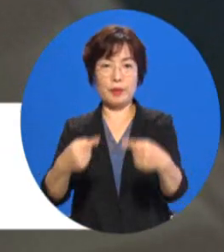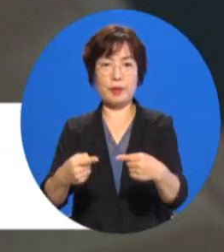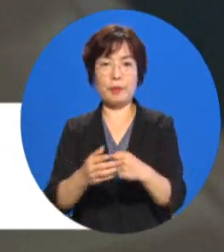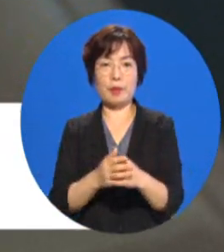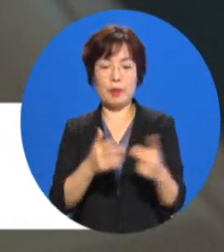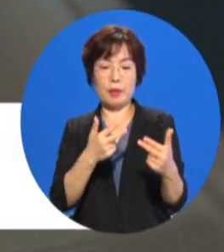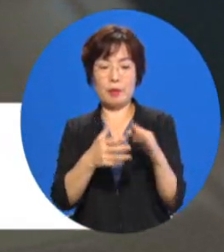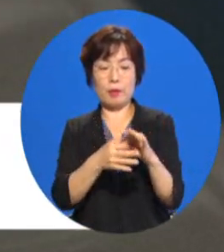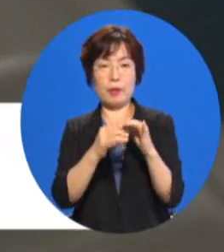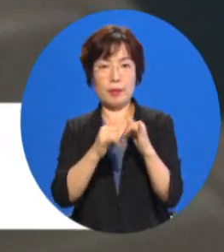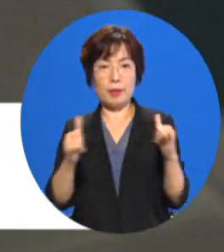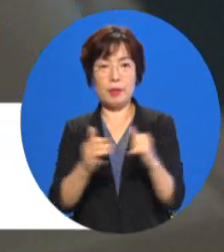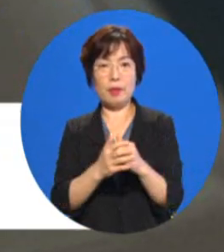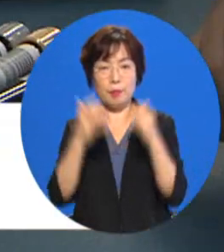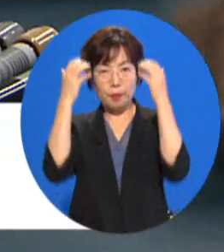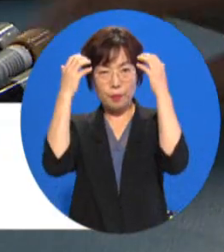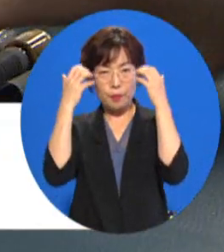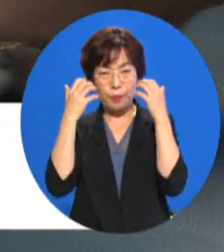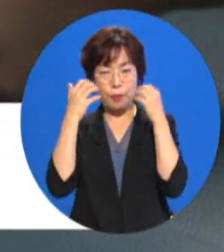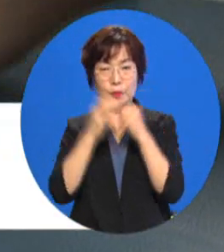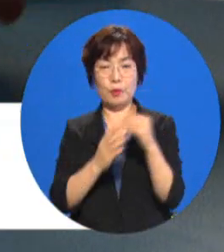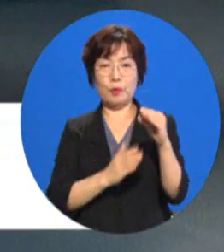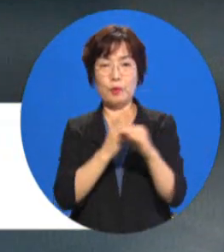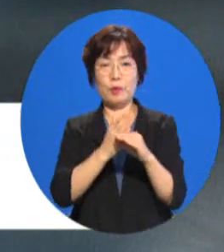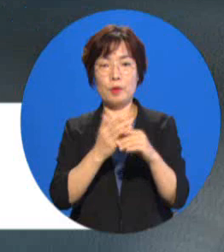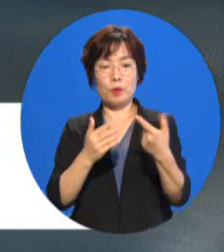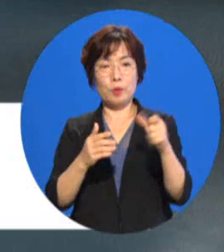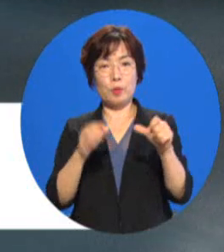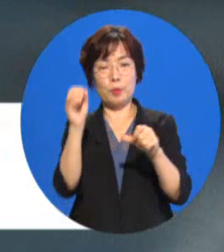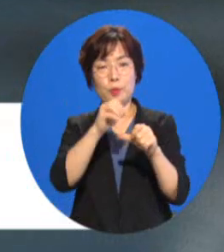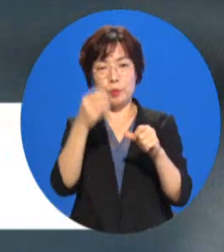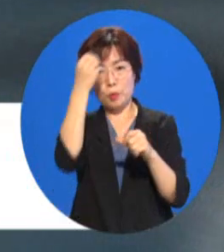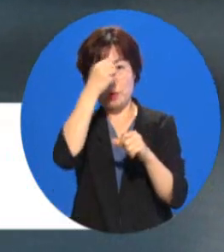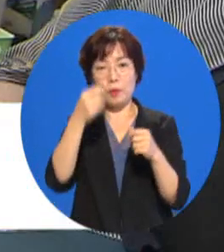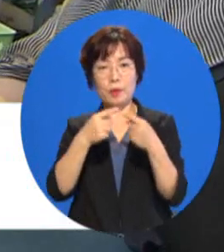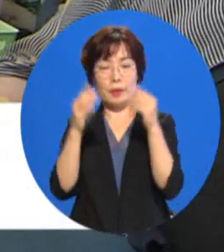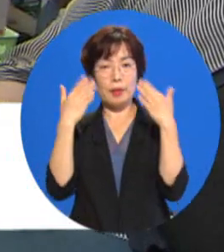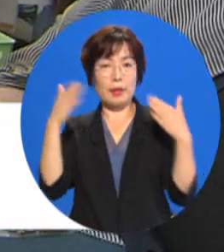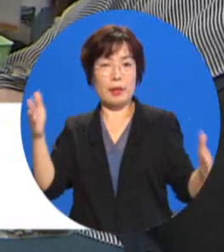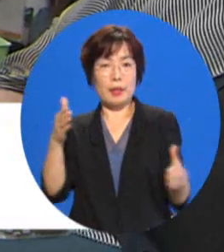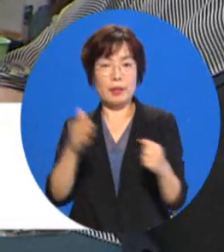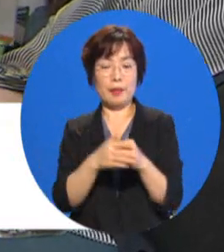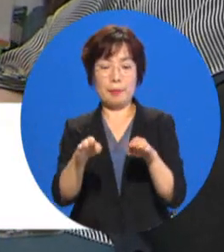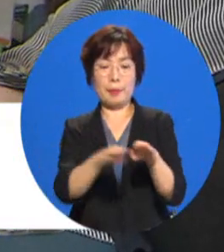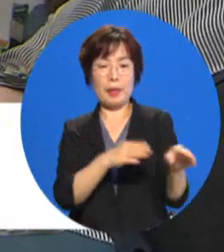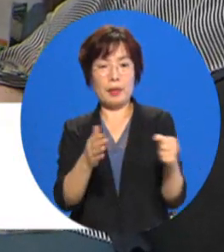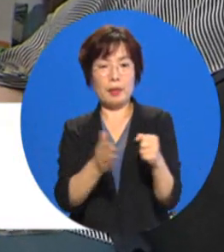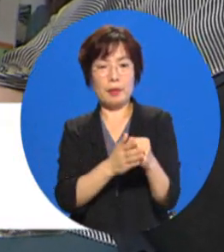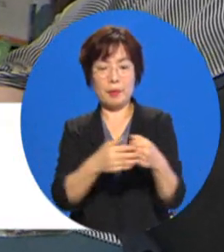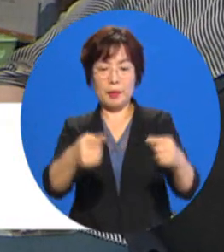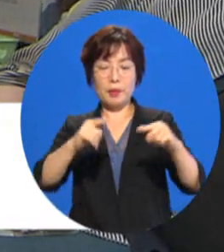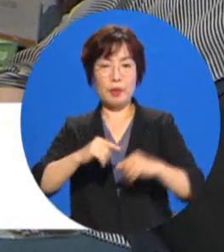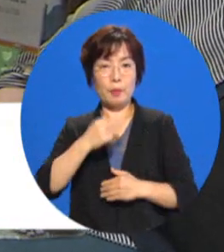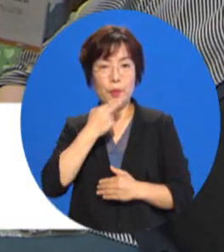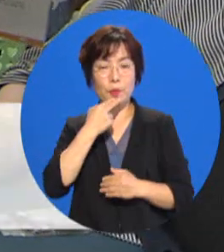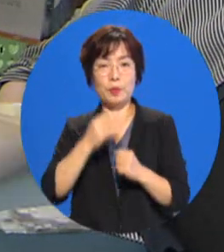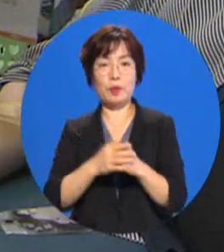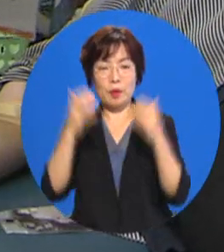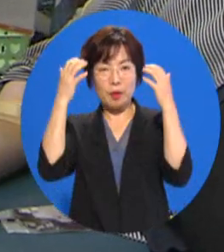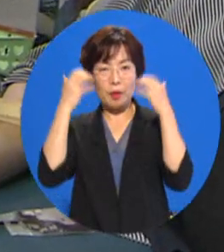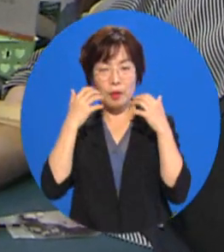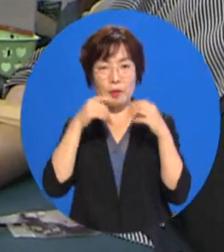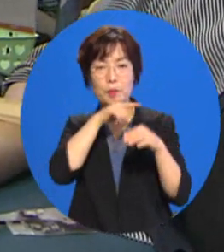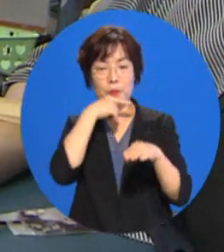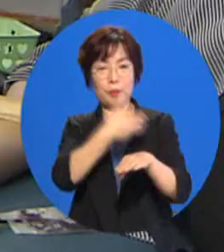협회 관계자는 헌혈자의 65%를 차지하는 고등학생과 대학생이 방학을 맞아 여름철에는 혈액